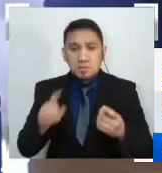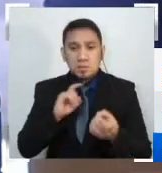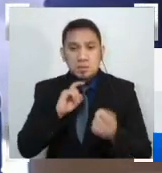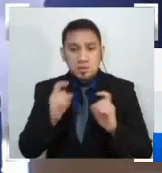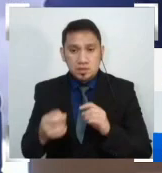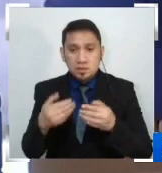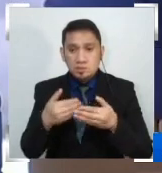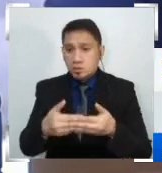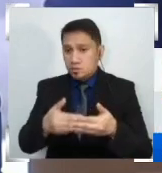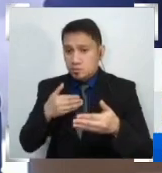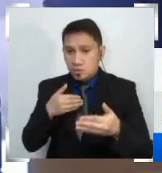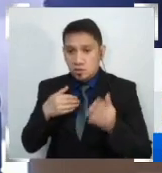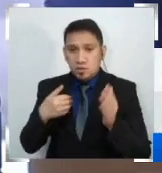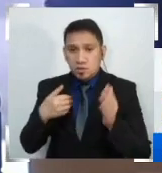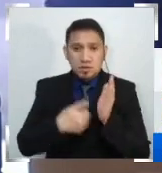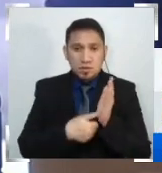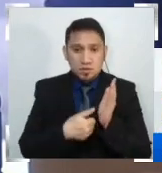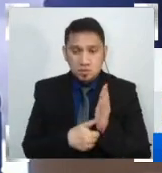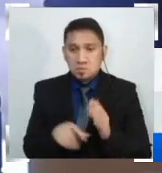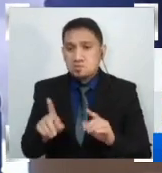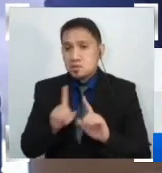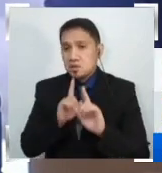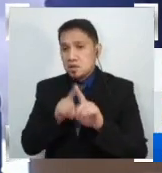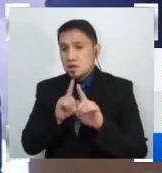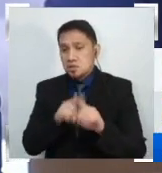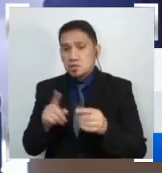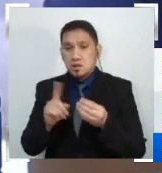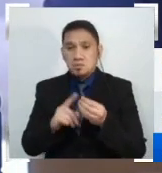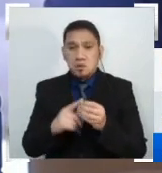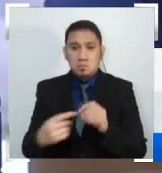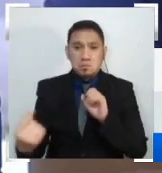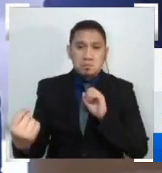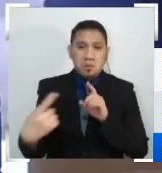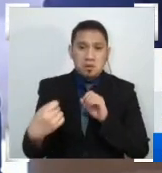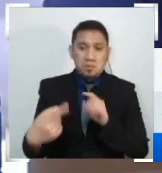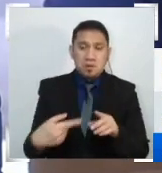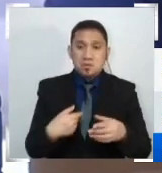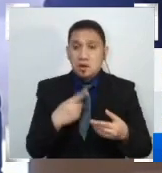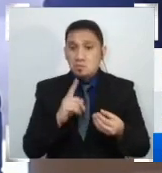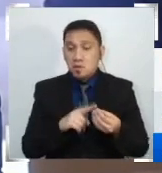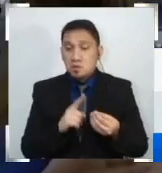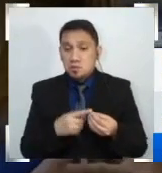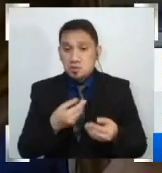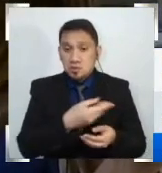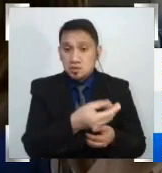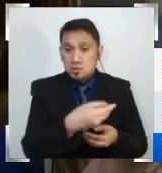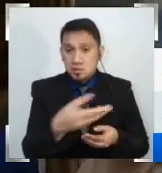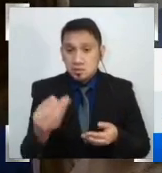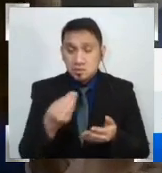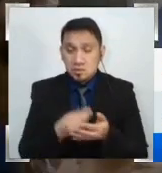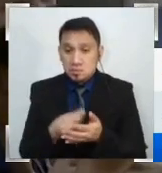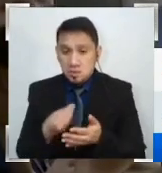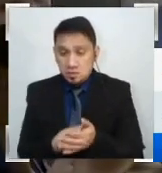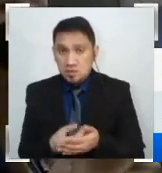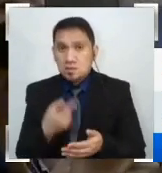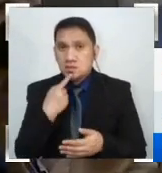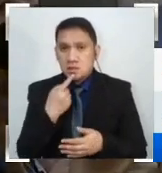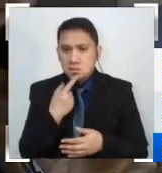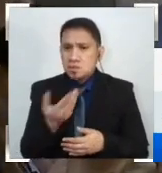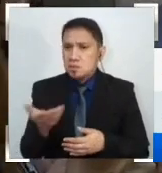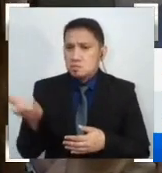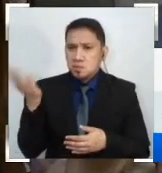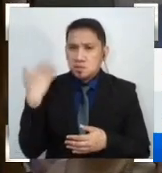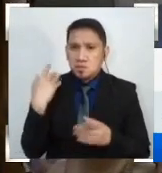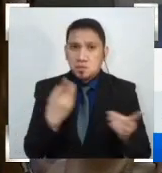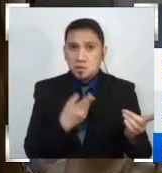din ni Pacquiao ang mga bumabatikos sa pamimigay niya ng pera tuwing nag-iikot siya sa iba't ibang bahagi ng bansa. Dati niya na raw itong ginagawa